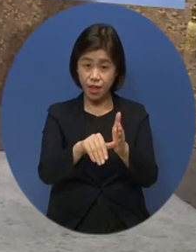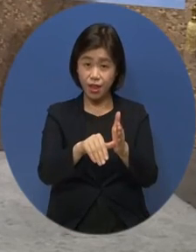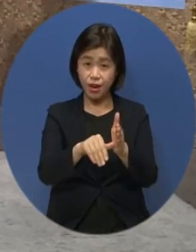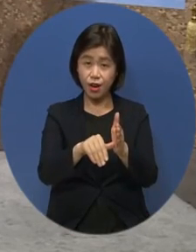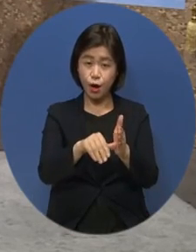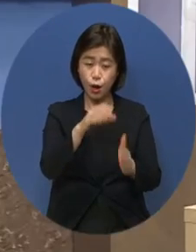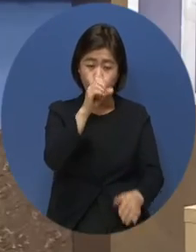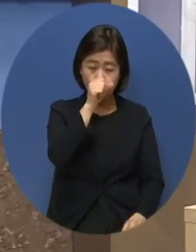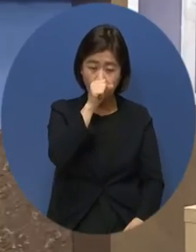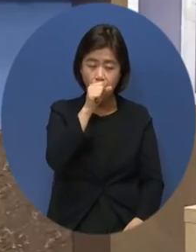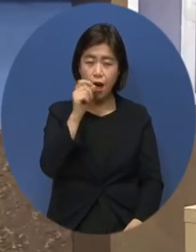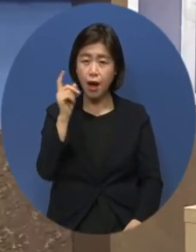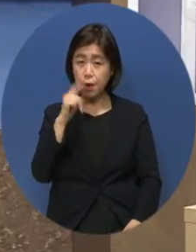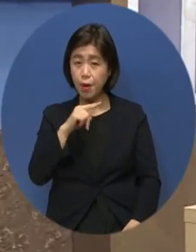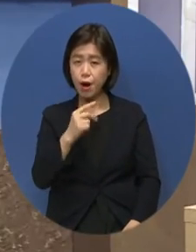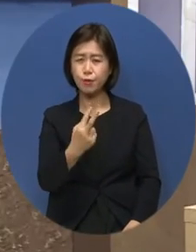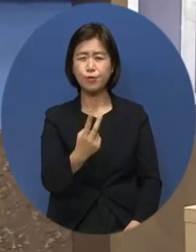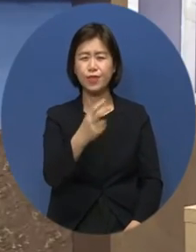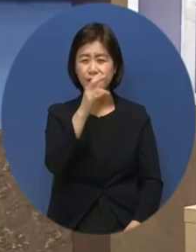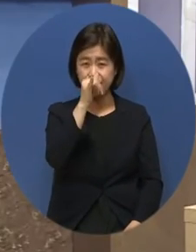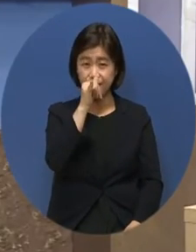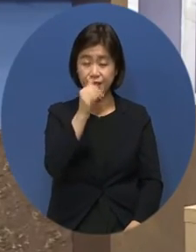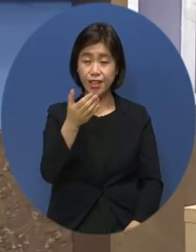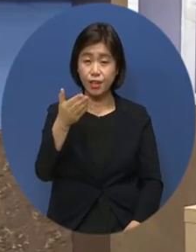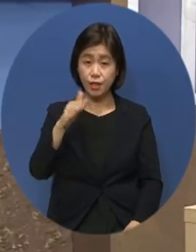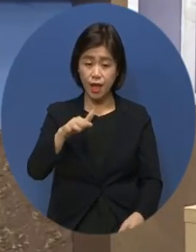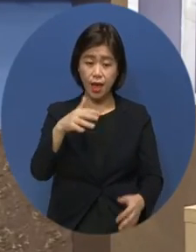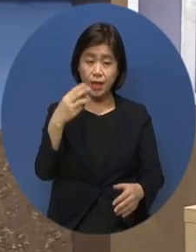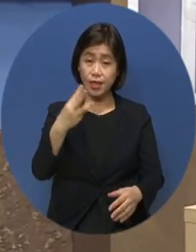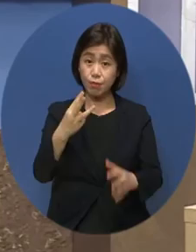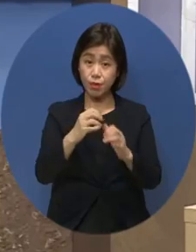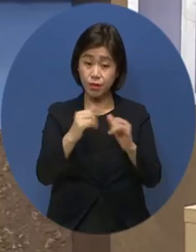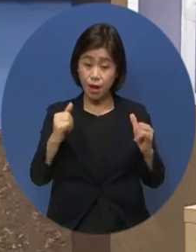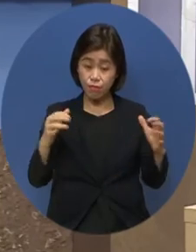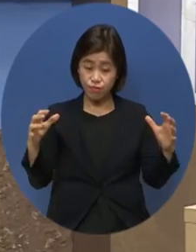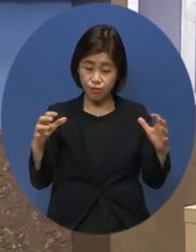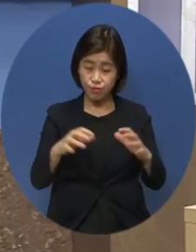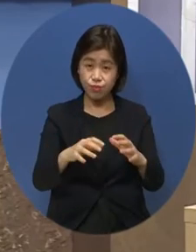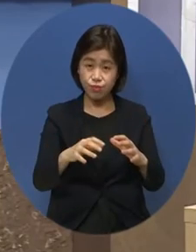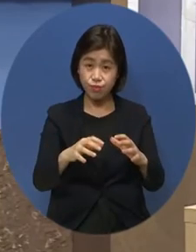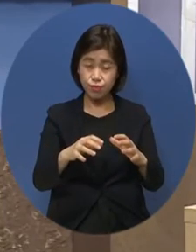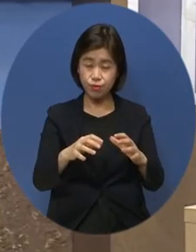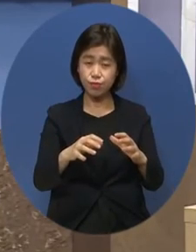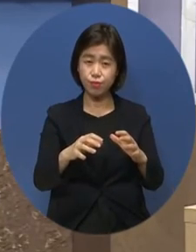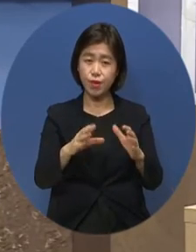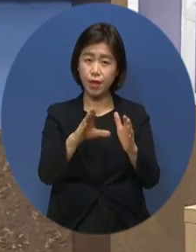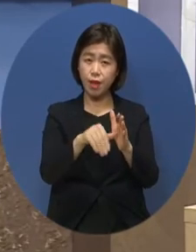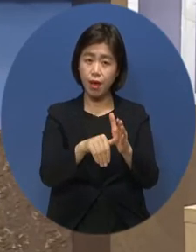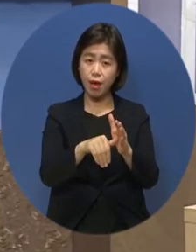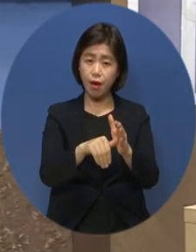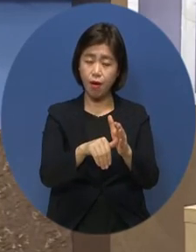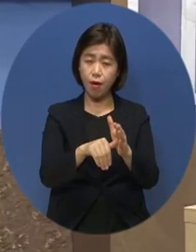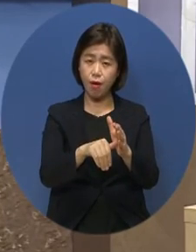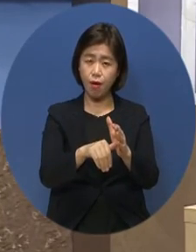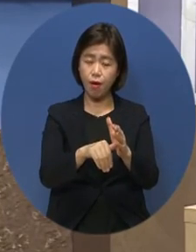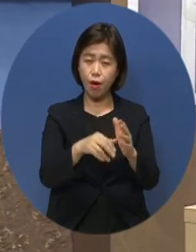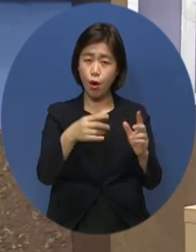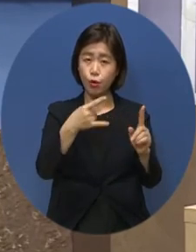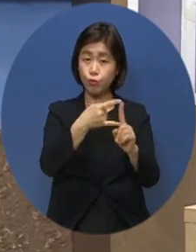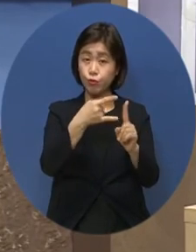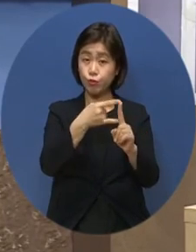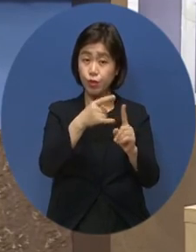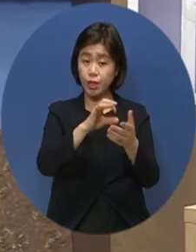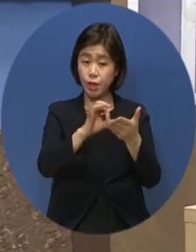보면 3000m 이라는 숫자는 굉장히 많은 숫자인 데 한 장소에 모이게 는 또 힘들었을 수도 있는데 비대면 으로 진행을 하다 보니까 또